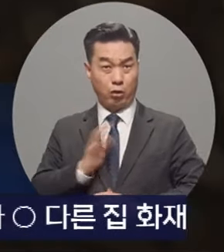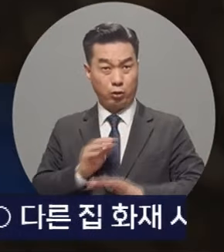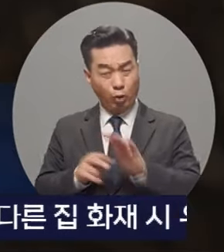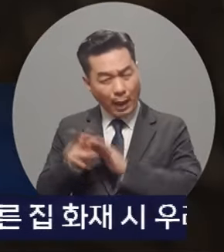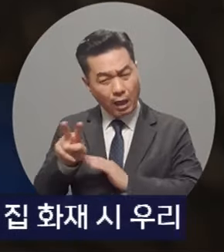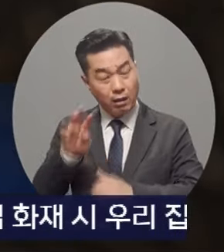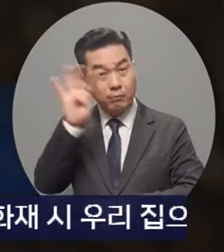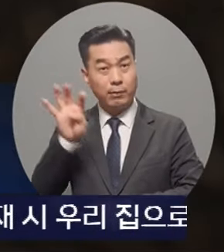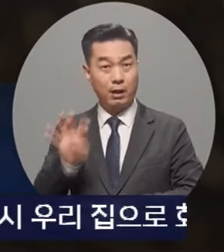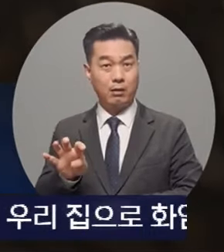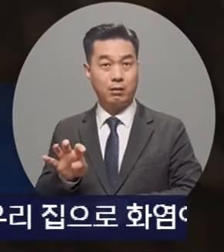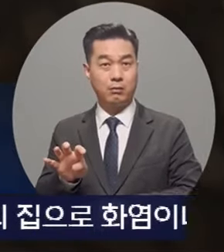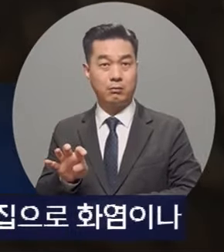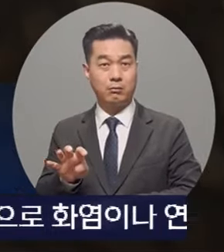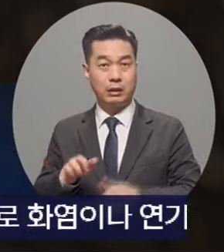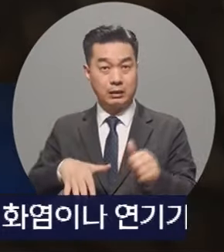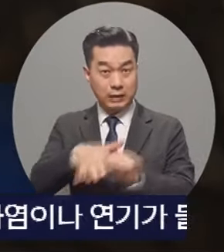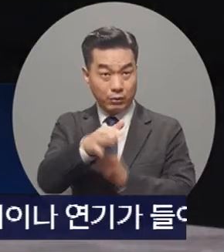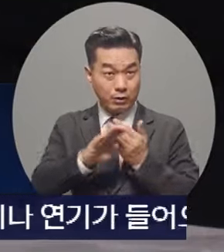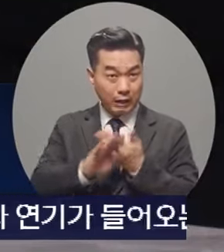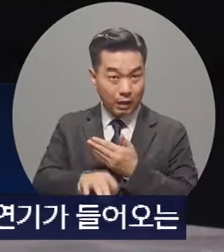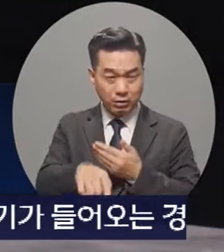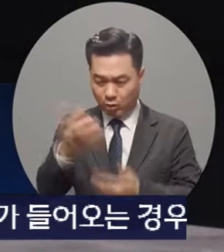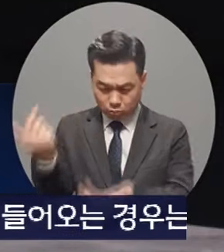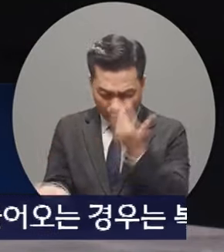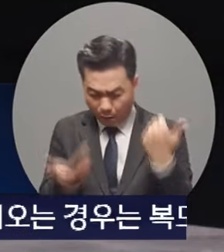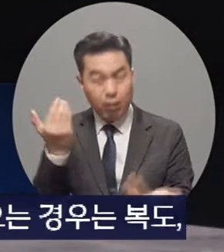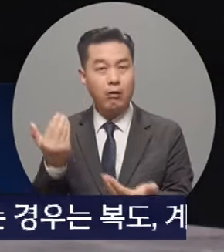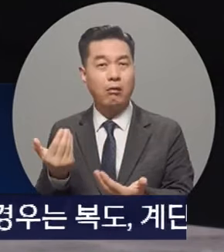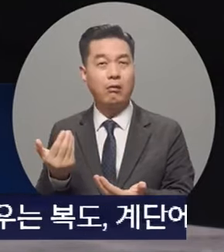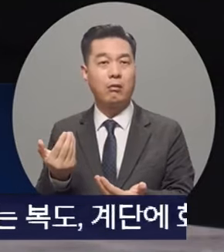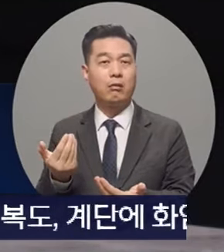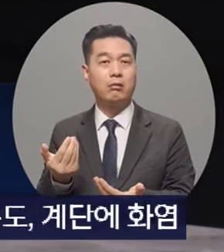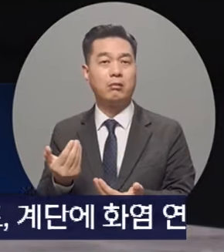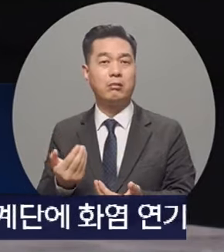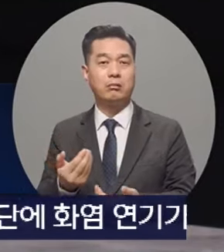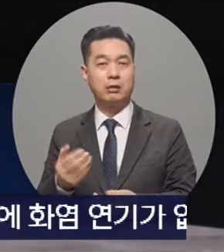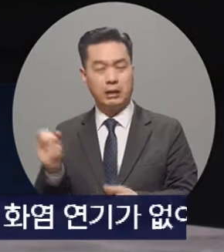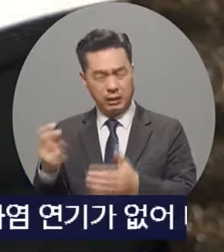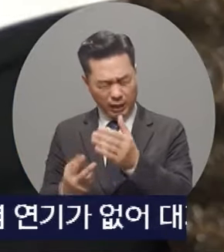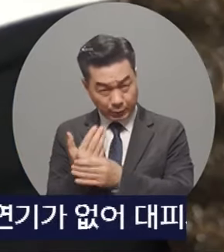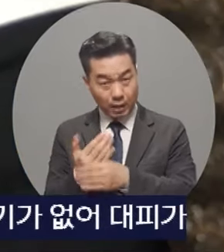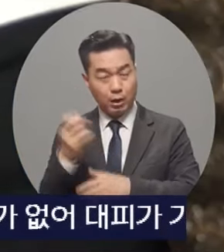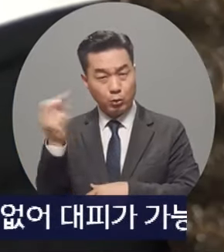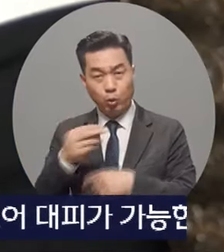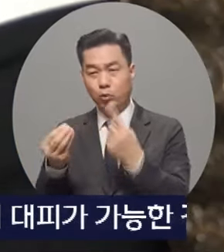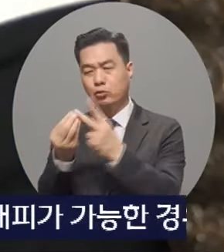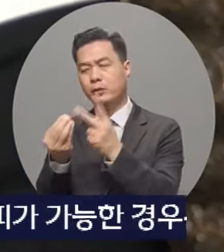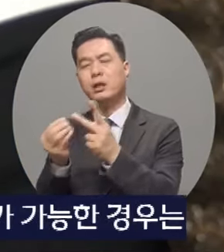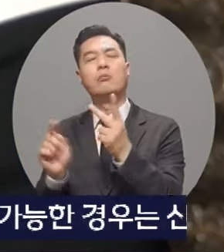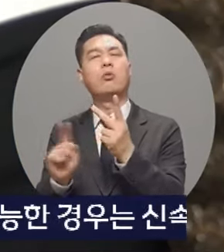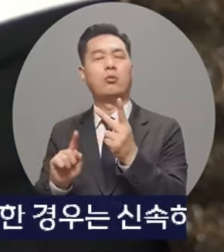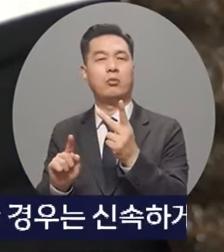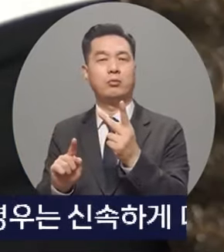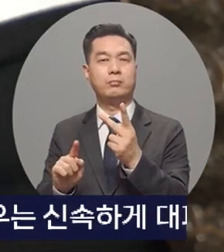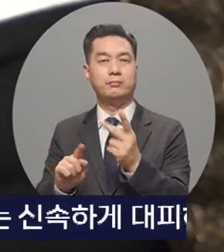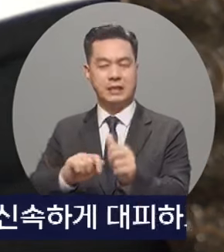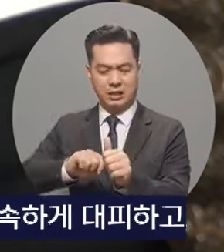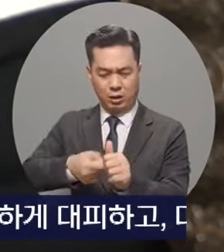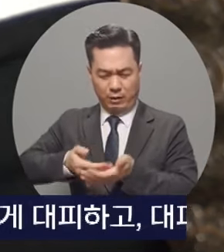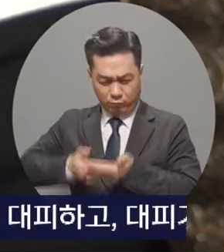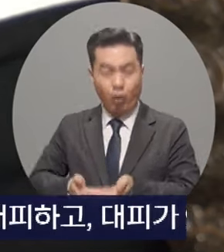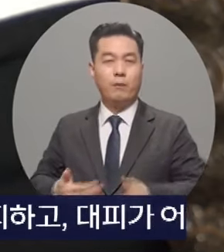도망갔다고 하고 살인하고 나서 그게 다 뒤집냐고요. 도발이면 왜 두 번째 또 살인을 하냐고요. 강력한 처벌도